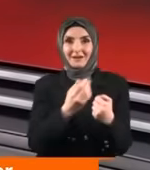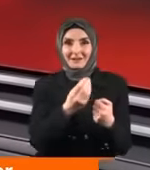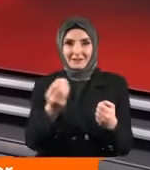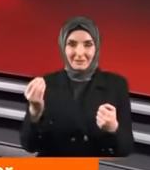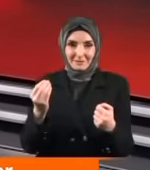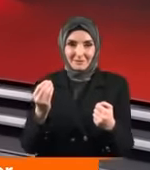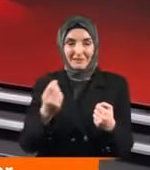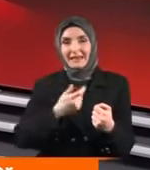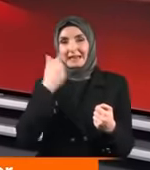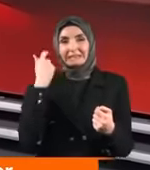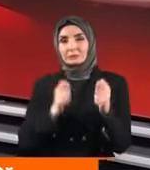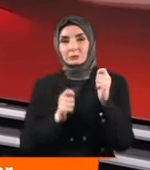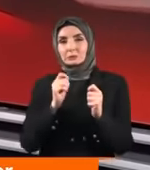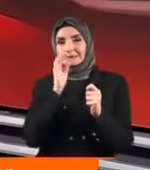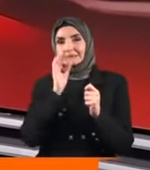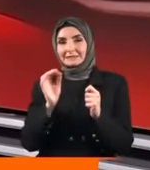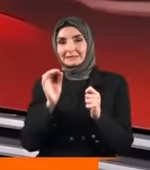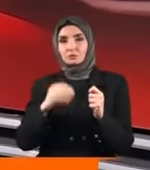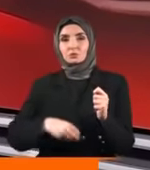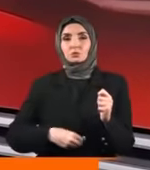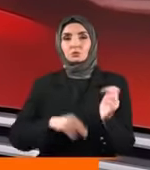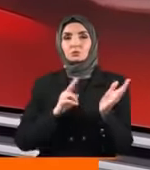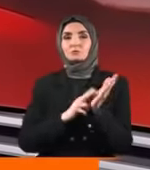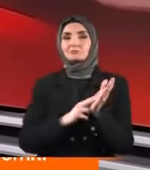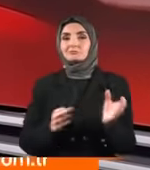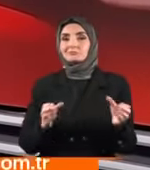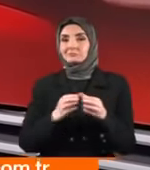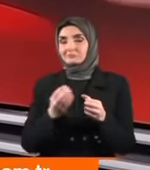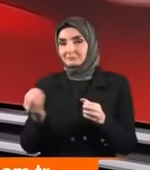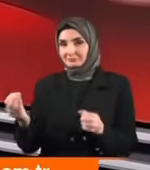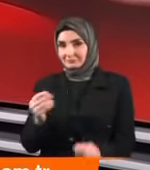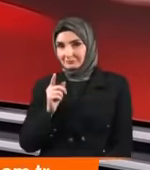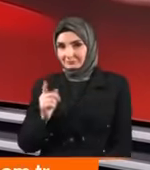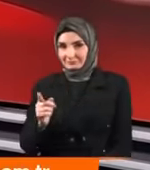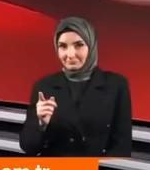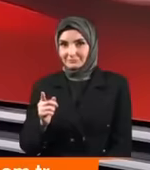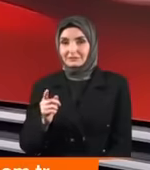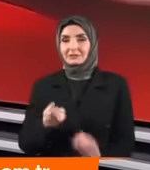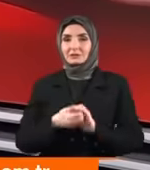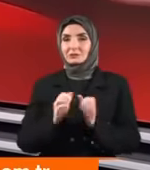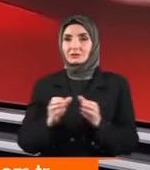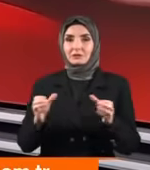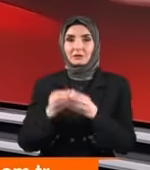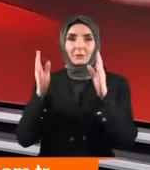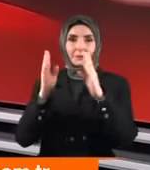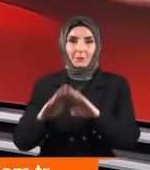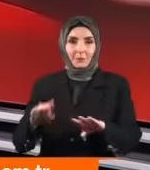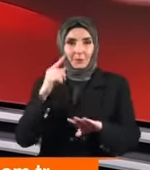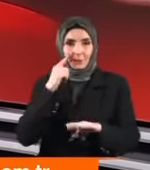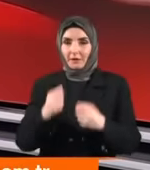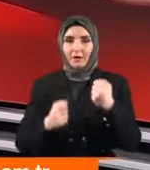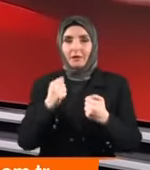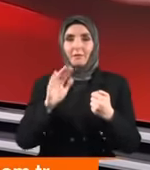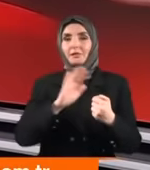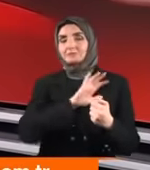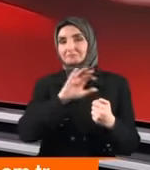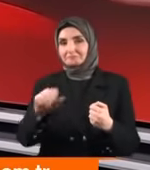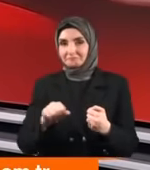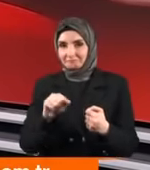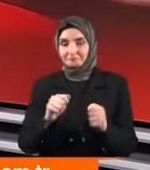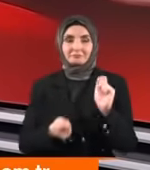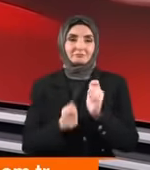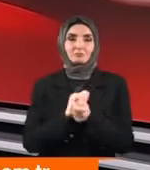kadar suç örgütü üyeleri oturuyordu. Çetelerin çökertilmesiyle tüm arabalara el konuldu ve hepsi birer polis aracına dönüştü.